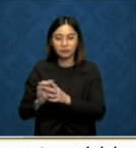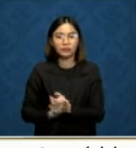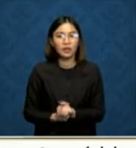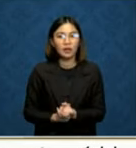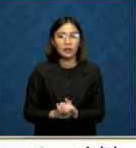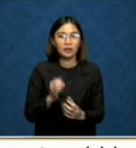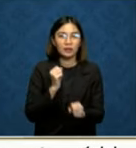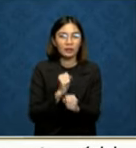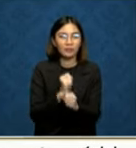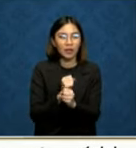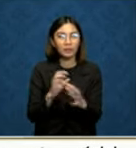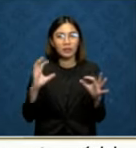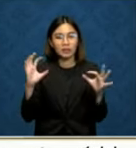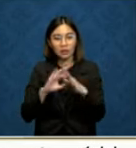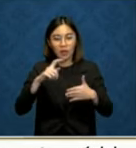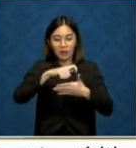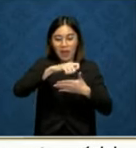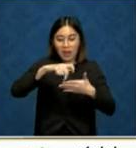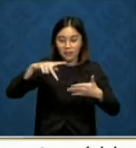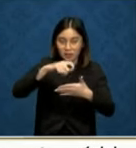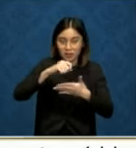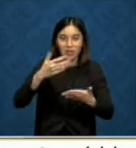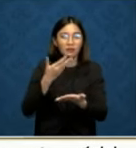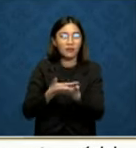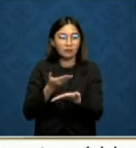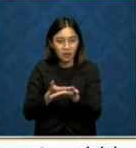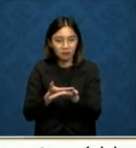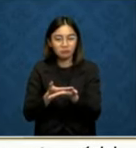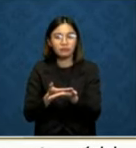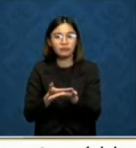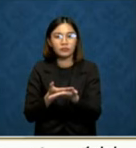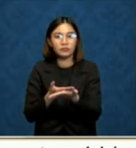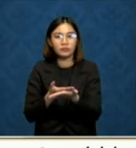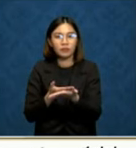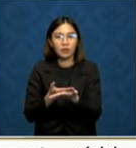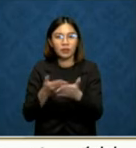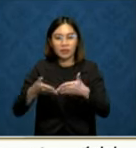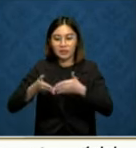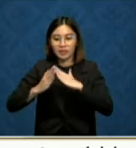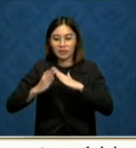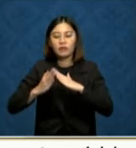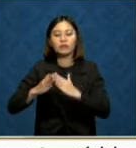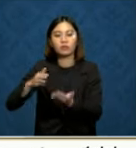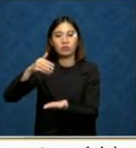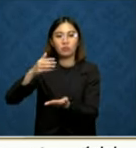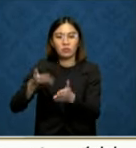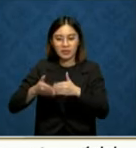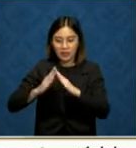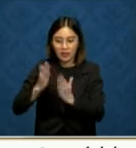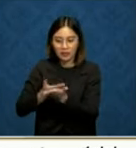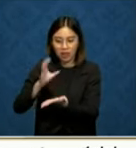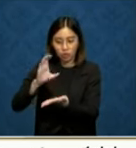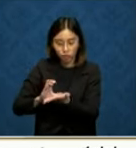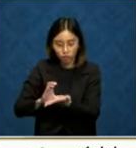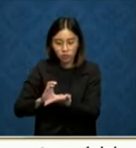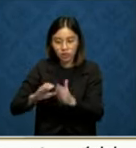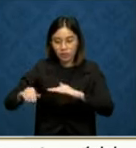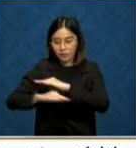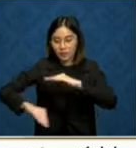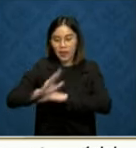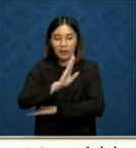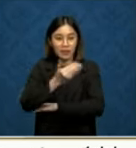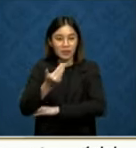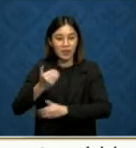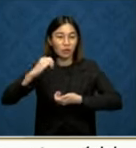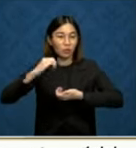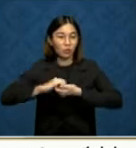ได้ดำเนินการเรื่อง application ดูดเงินแล้วก็การจัดตั้งกองทุนบำนานพื้ฐานแห่งชาติอัี้กเป็นความรวมม